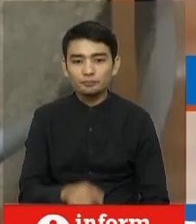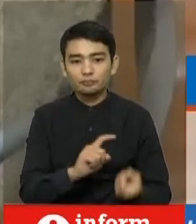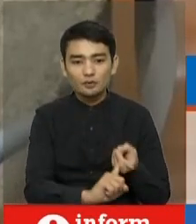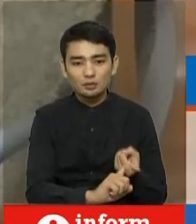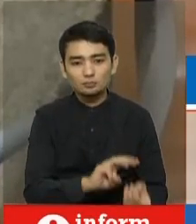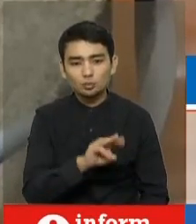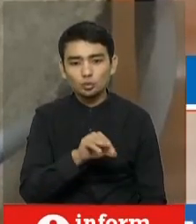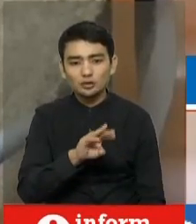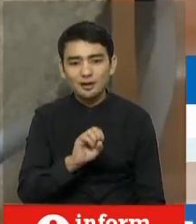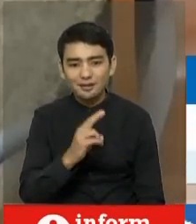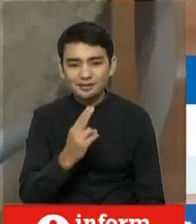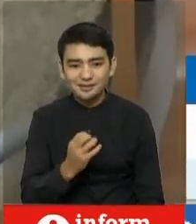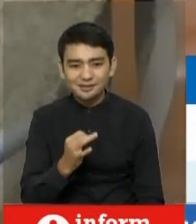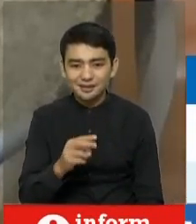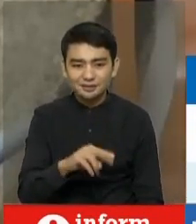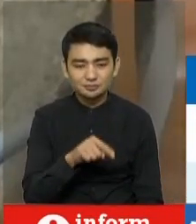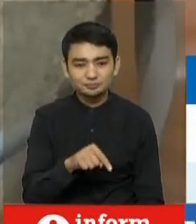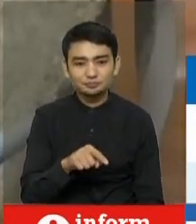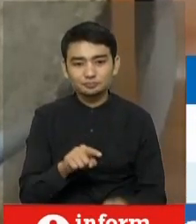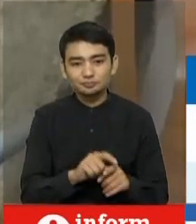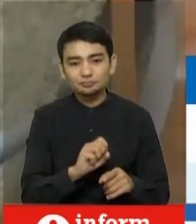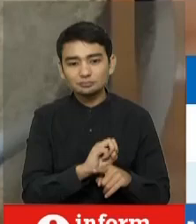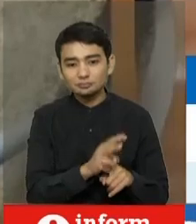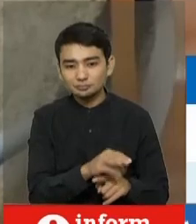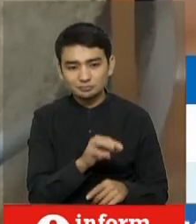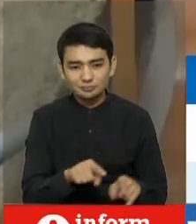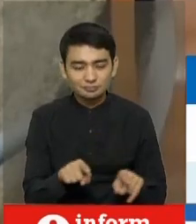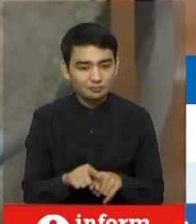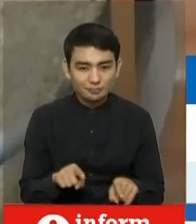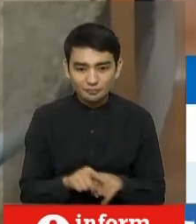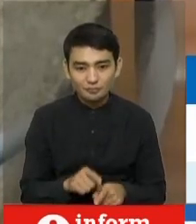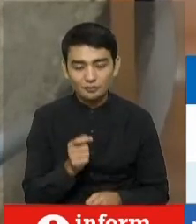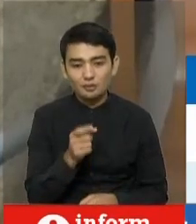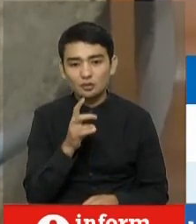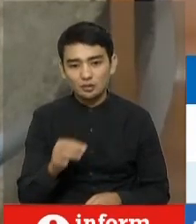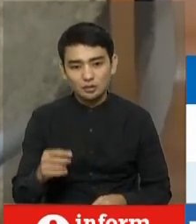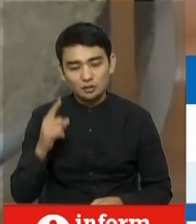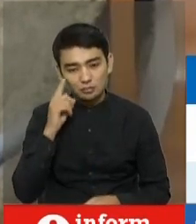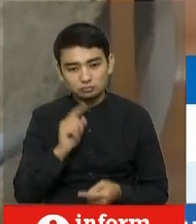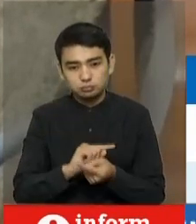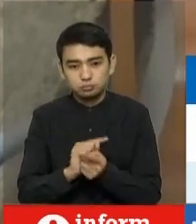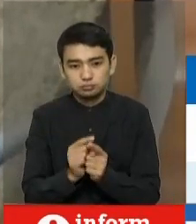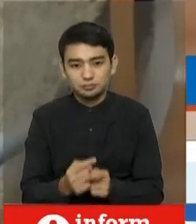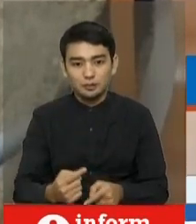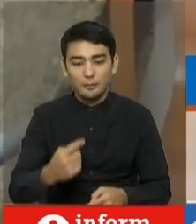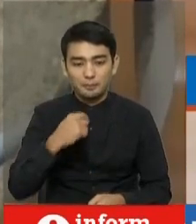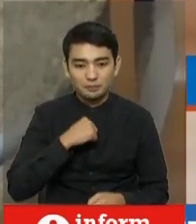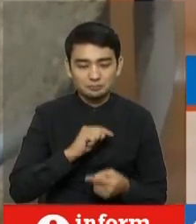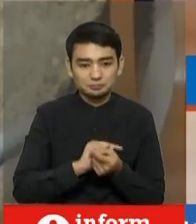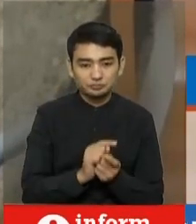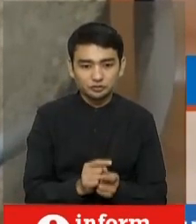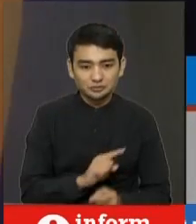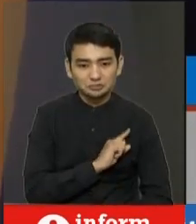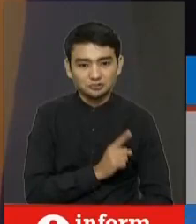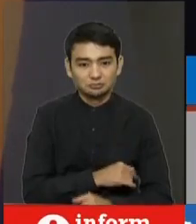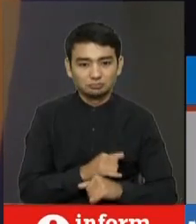есть предположить, что это мутированный тот же коронавирус? Конечно, можно предположить, но для этого нужно в любом случае лабораторное